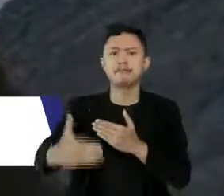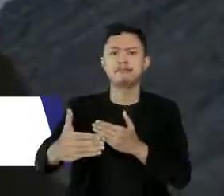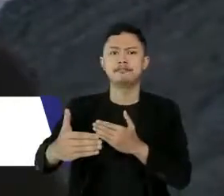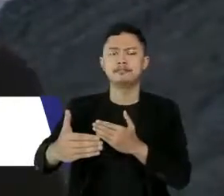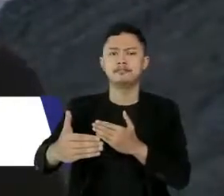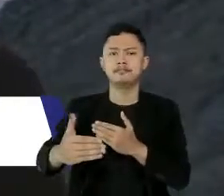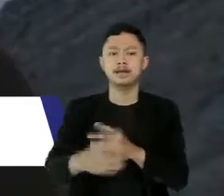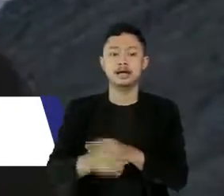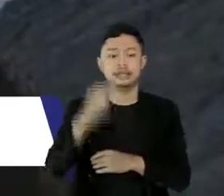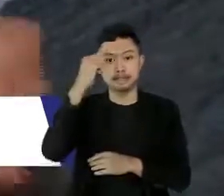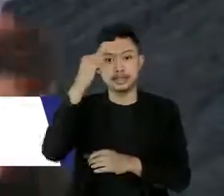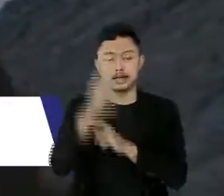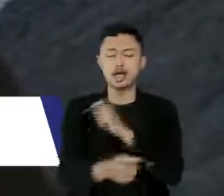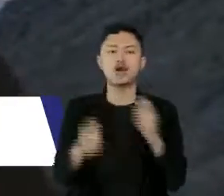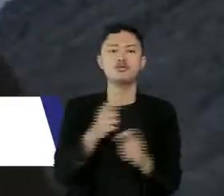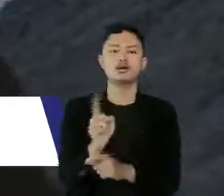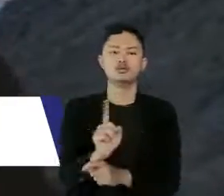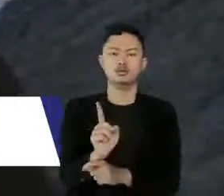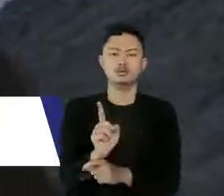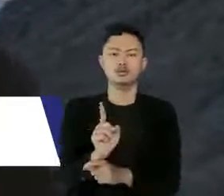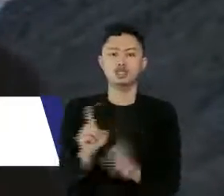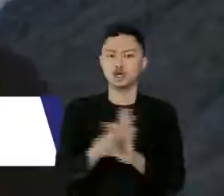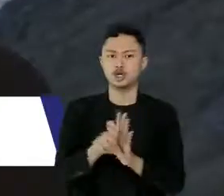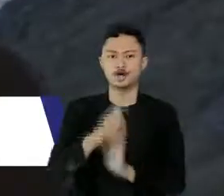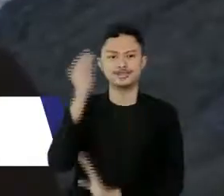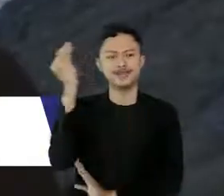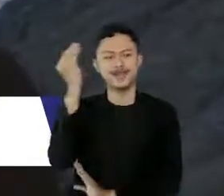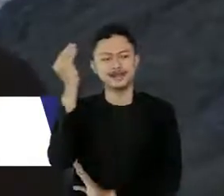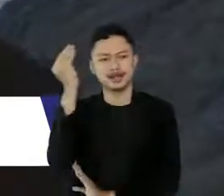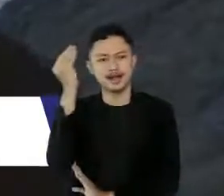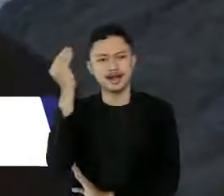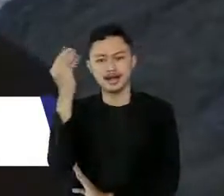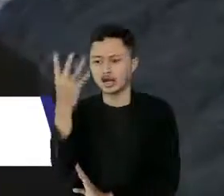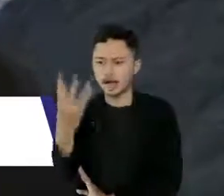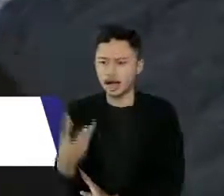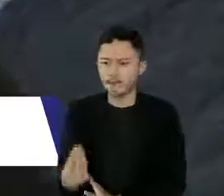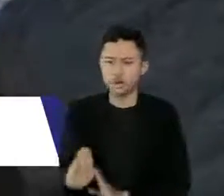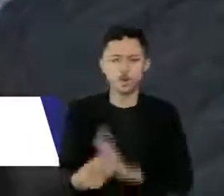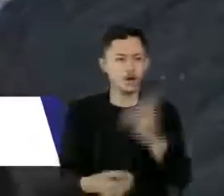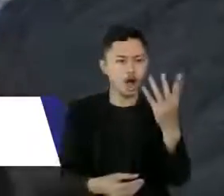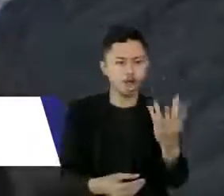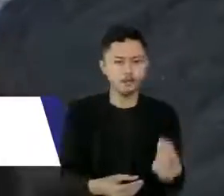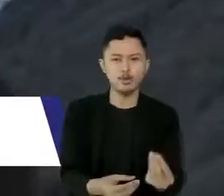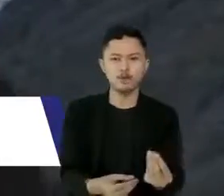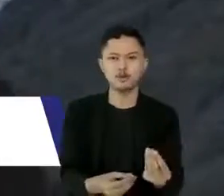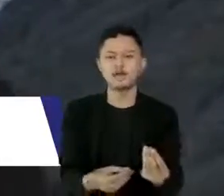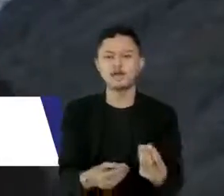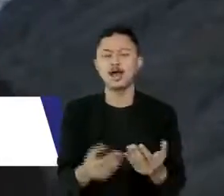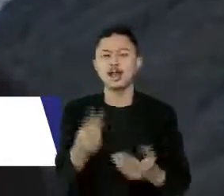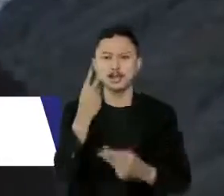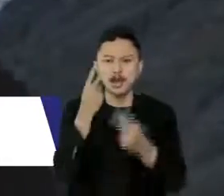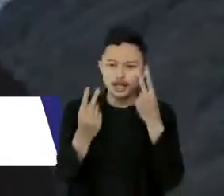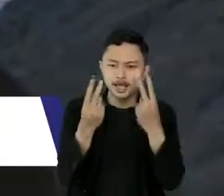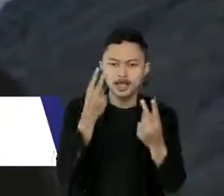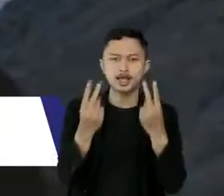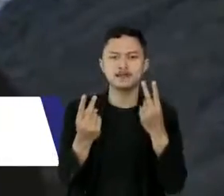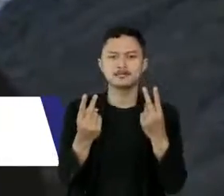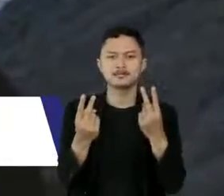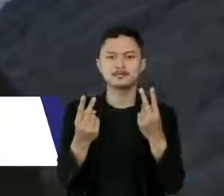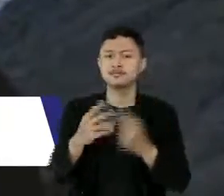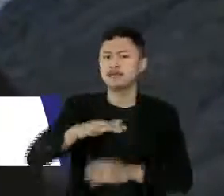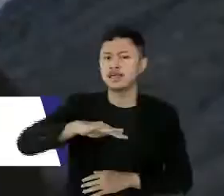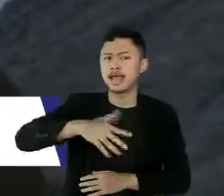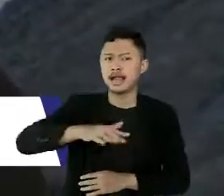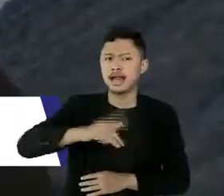dulu gitu. Karena kalau Ria lihat, kebetulan kan jalan-jalan nih, kata desa-desa, kita kembangin desa-desa, baru kelas-kelasa Andi juga. Jadi kalau Ria